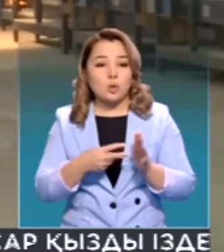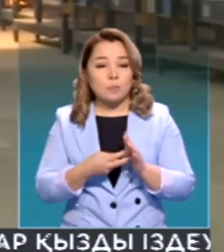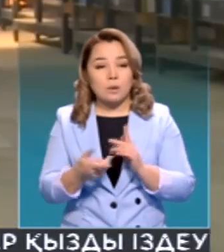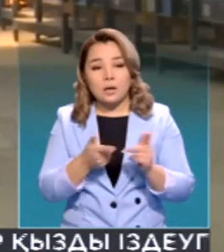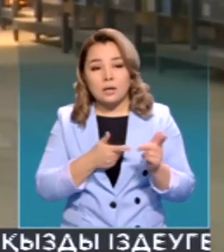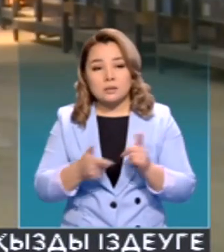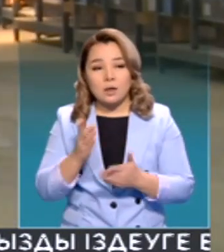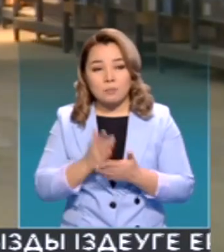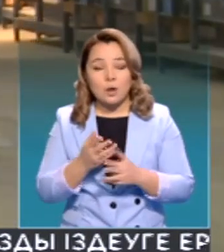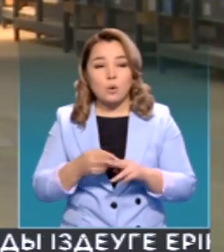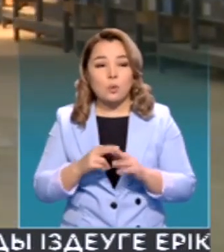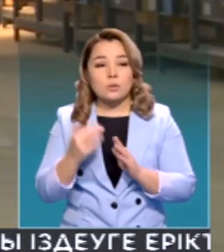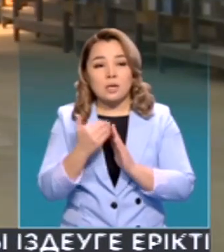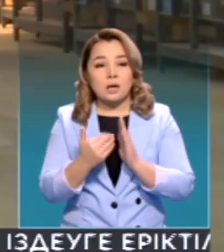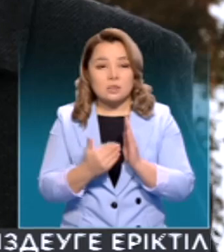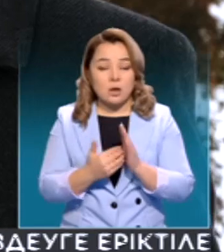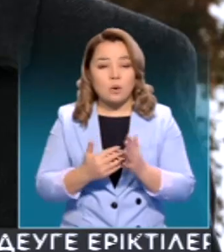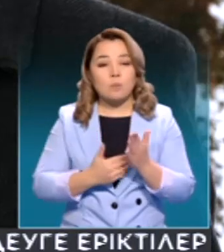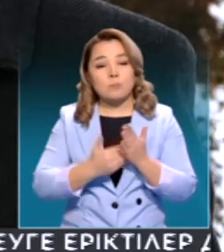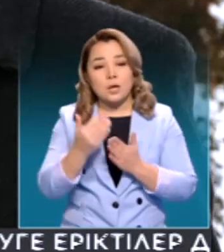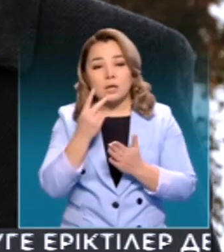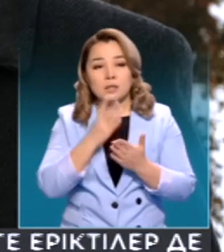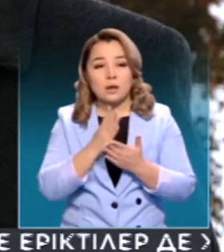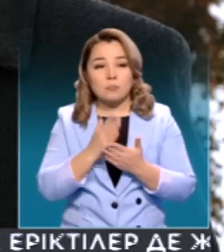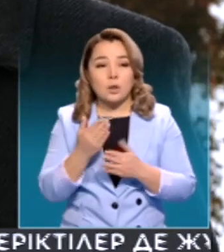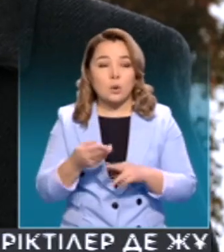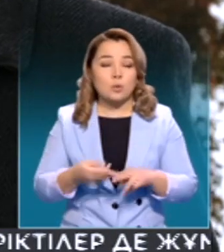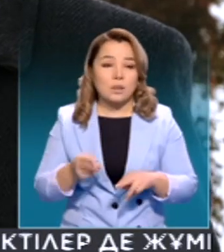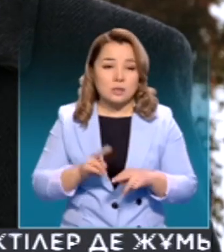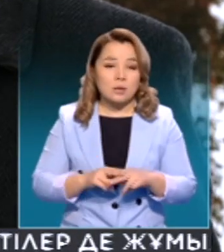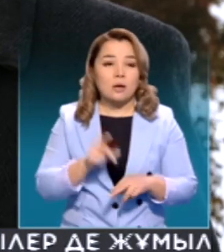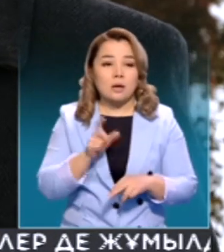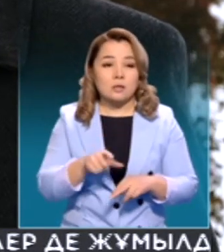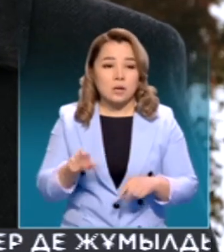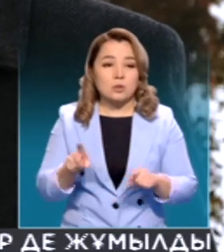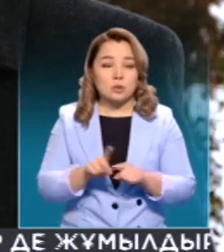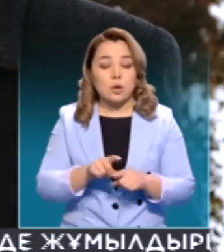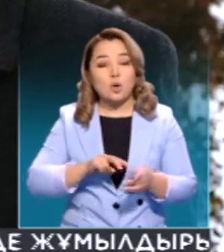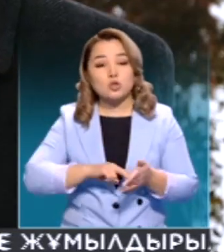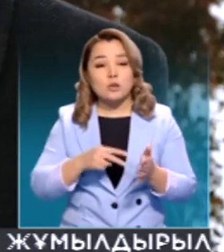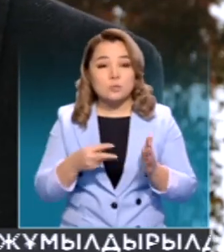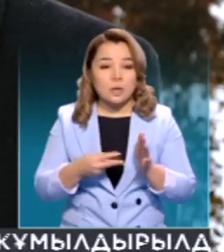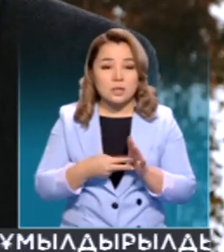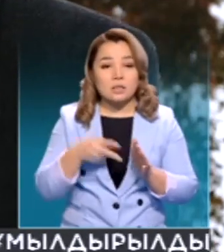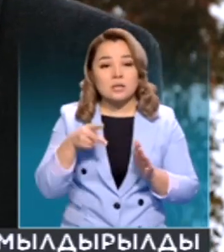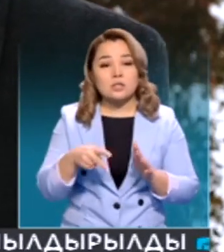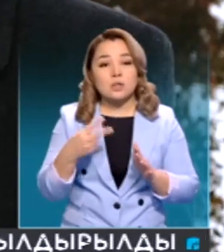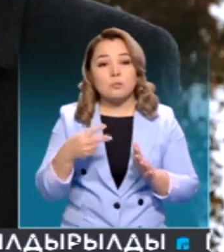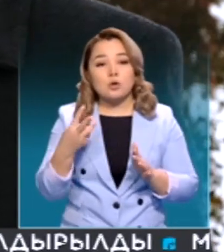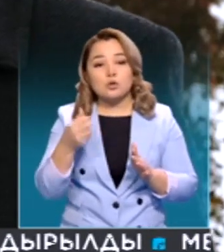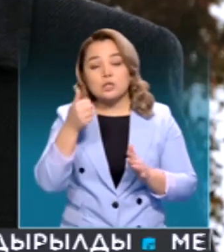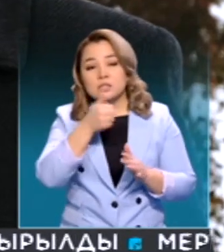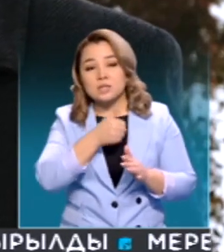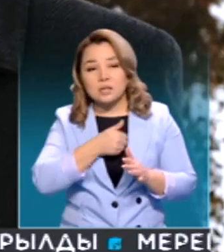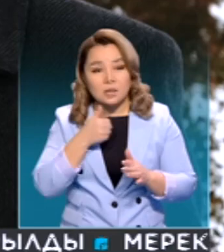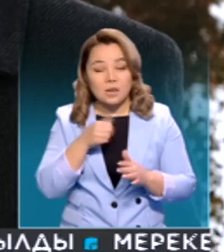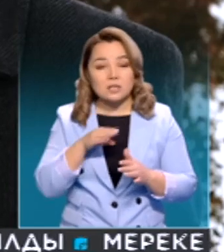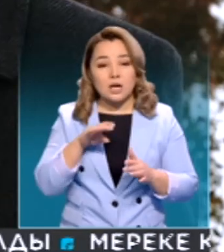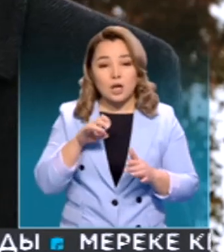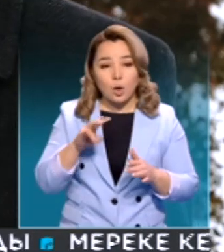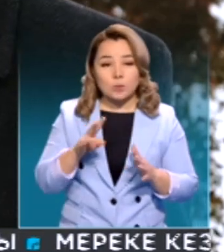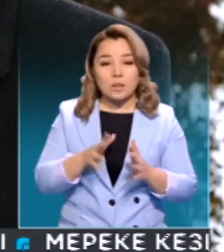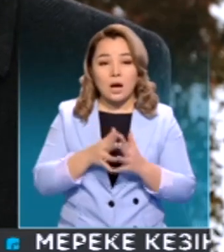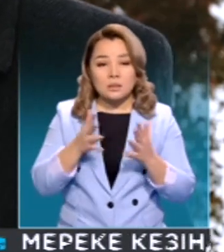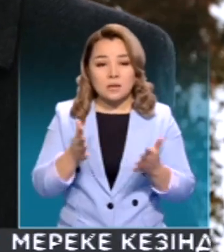асқан. Биылғы меже одан да биік. Біздің амбициоздық жоспарымыз 2023 жылы ол триллионнан